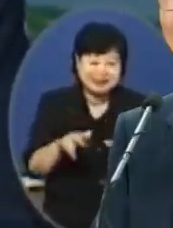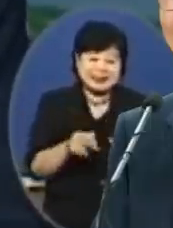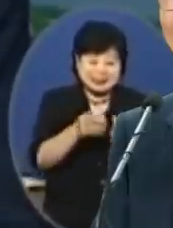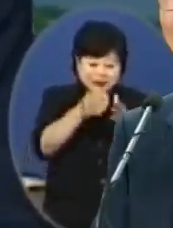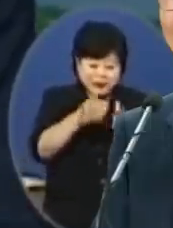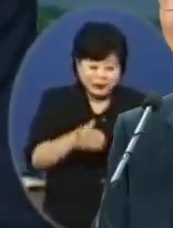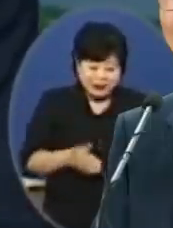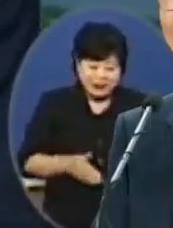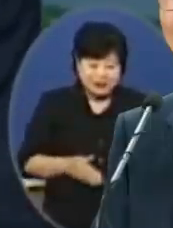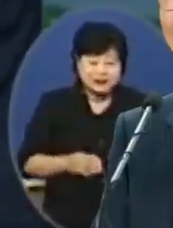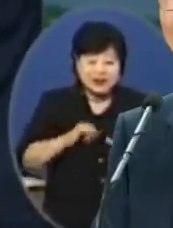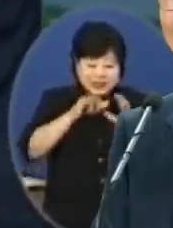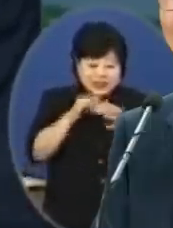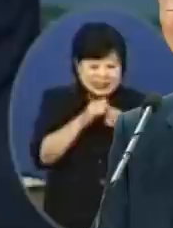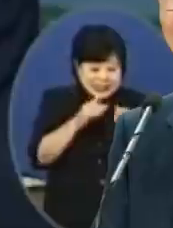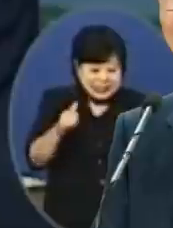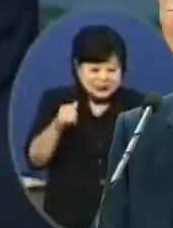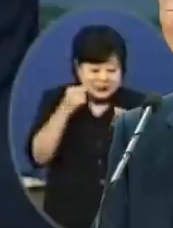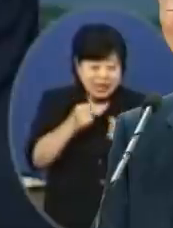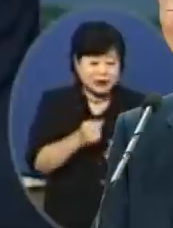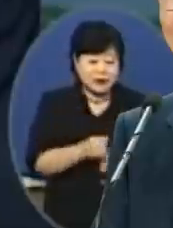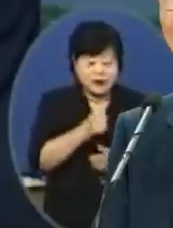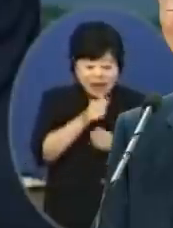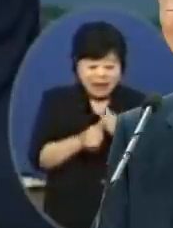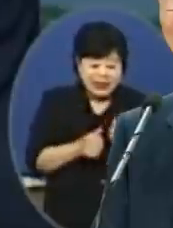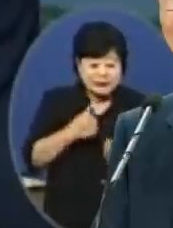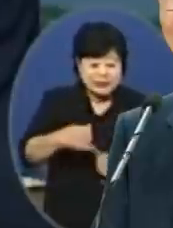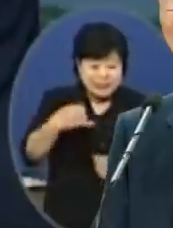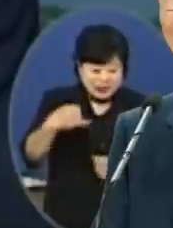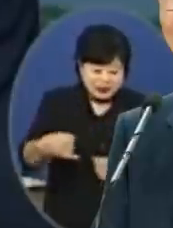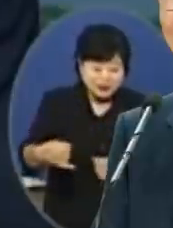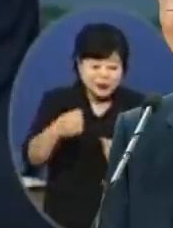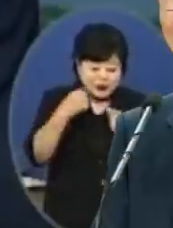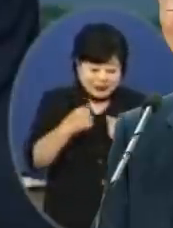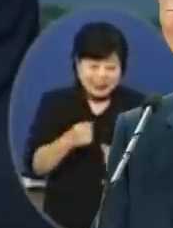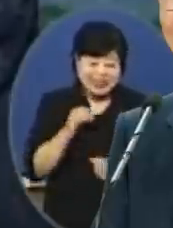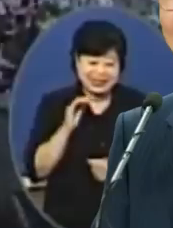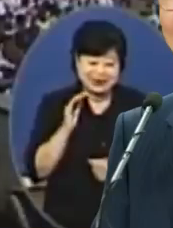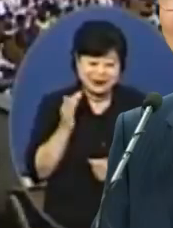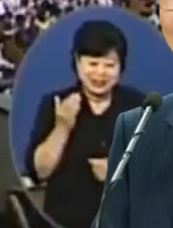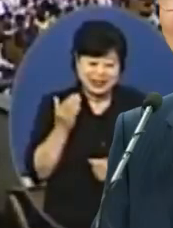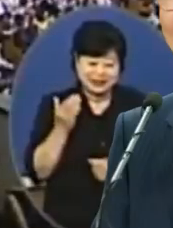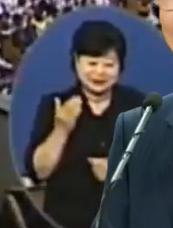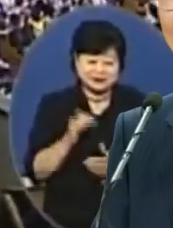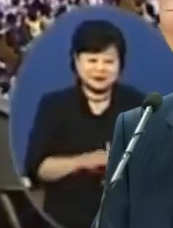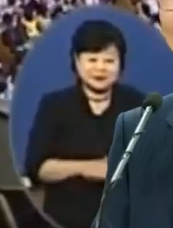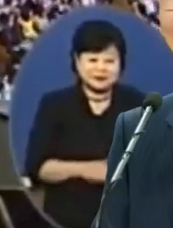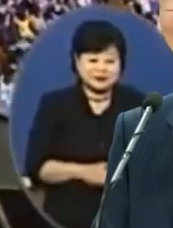그러므로 우리는 세상 사람으로 살 뿐 아니라 하나님의 자녀로 살아야만 되는 것입니다.